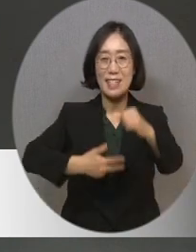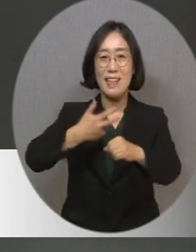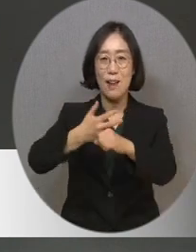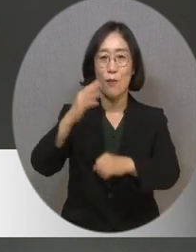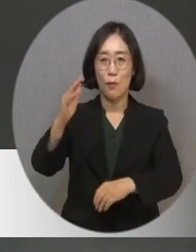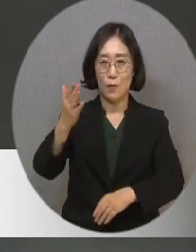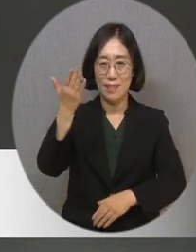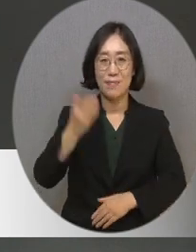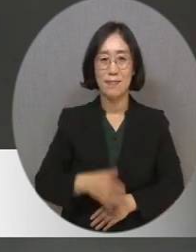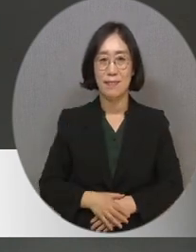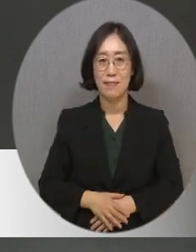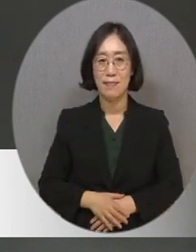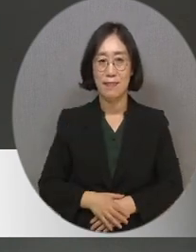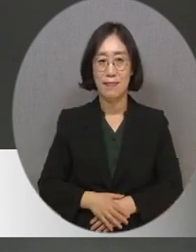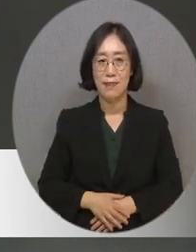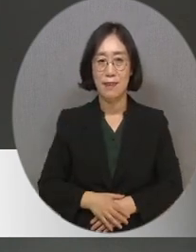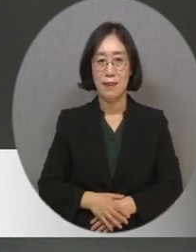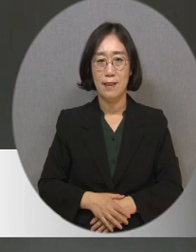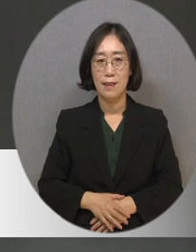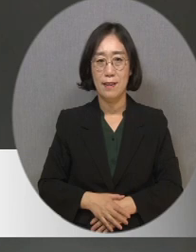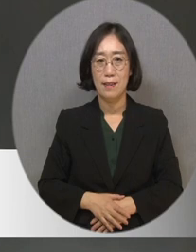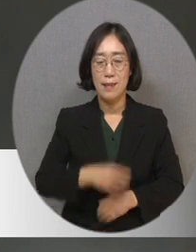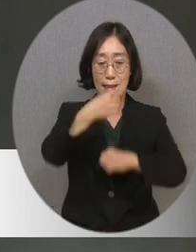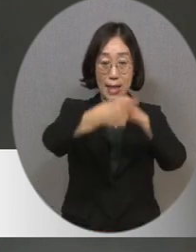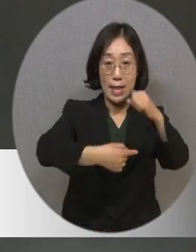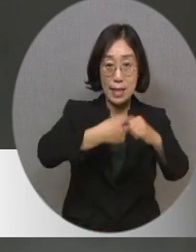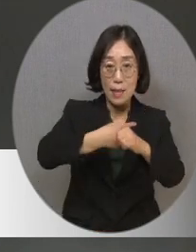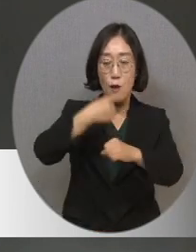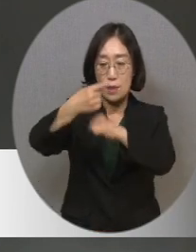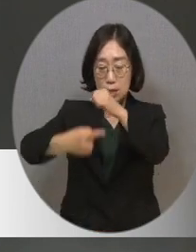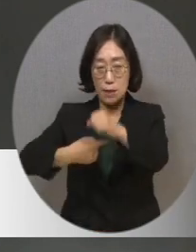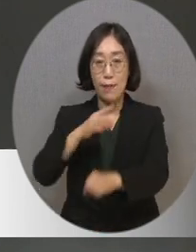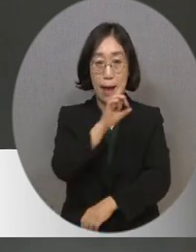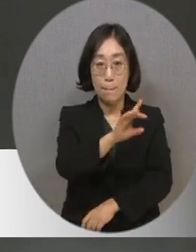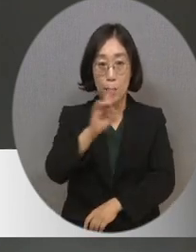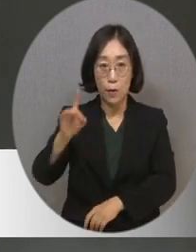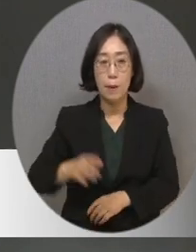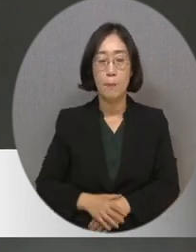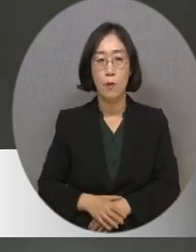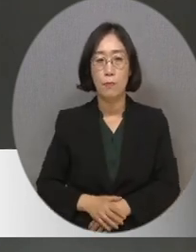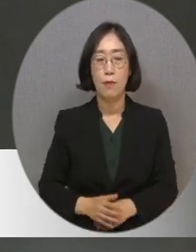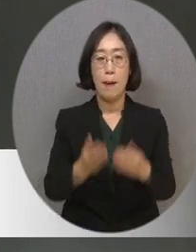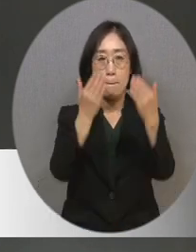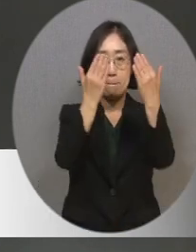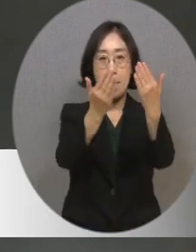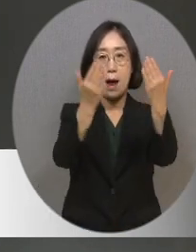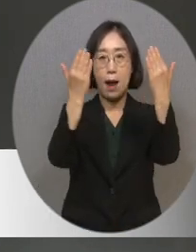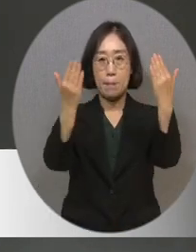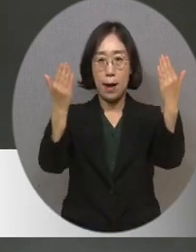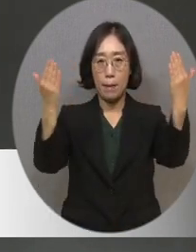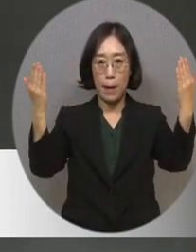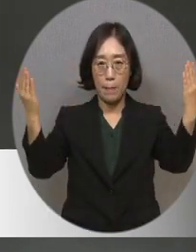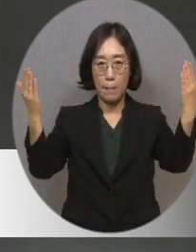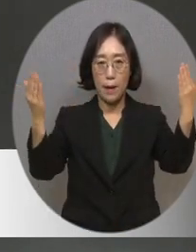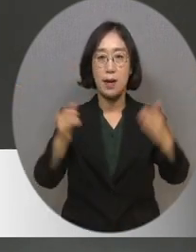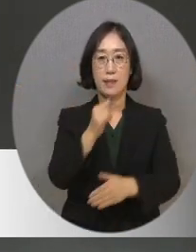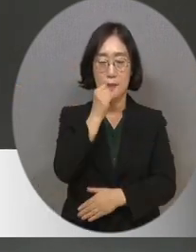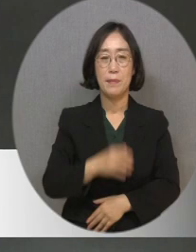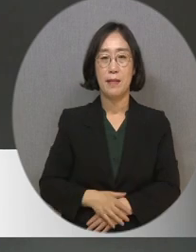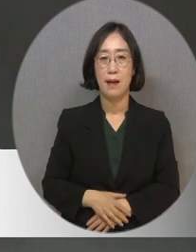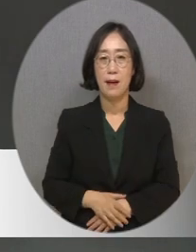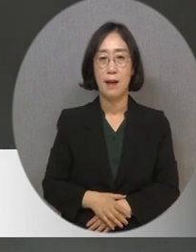됐습니다 그래 년 1년에 한 번씩 배 모고 사진을 한 번씩